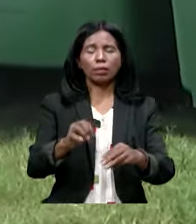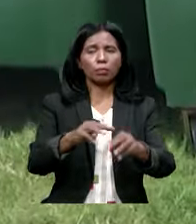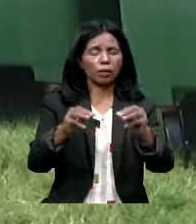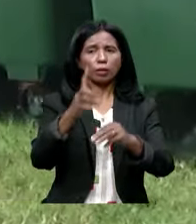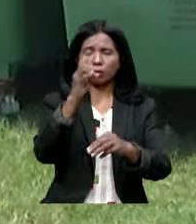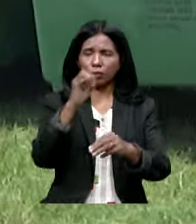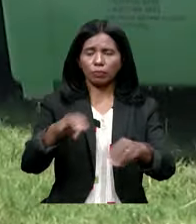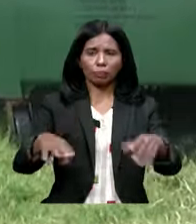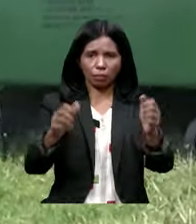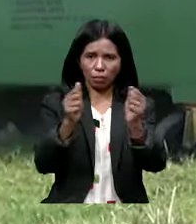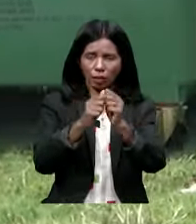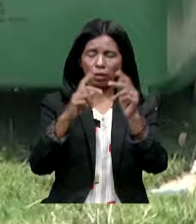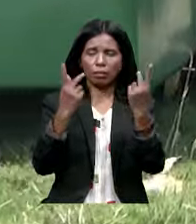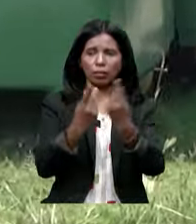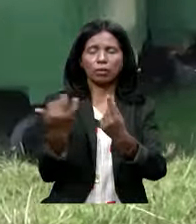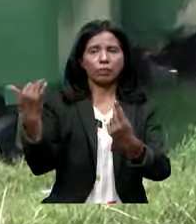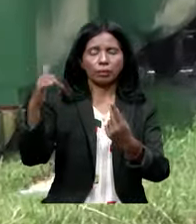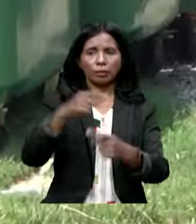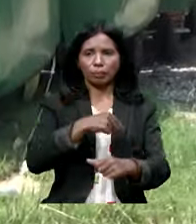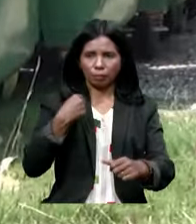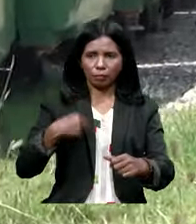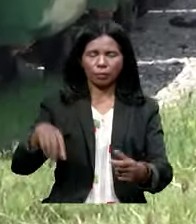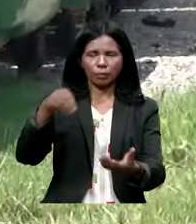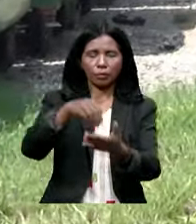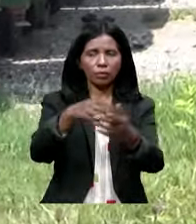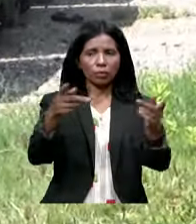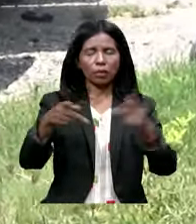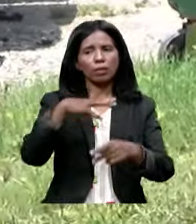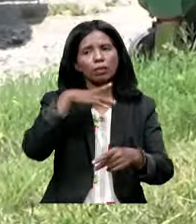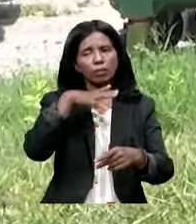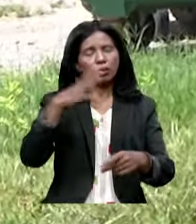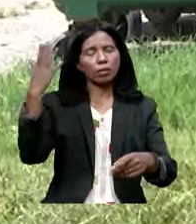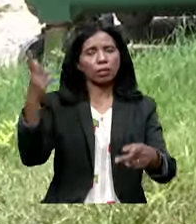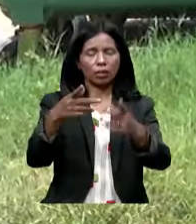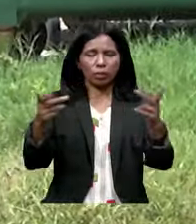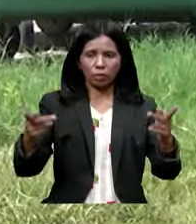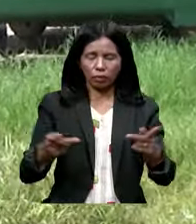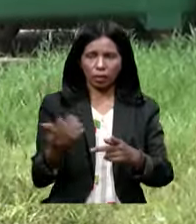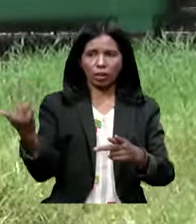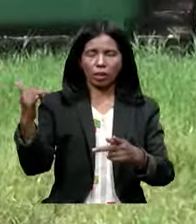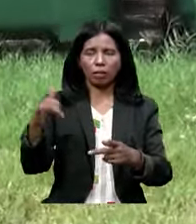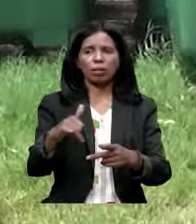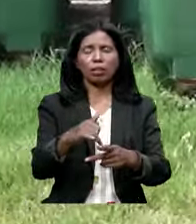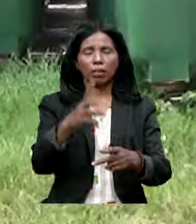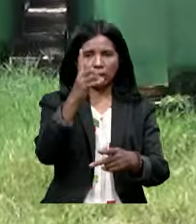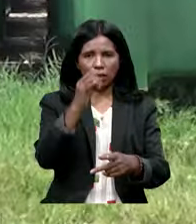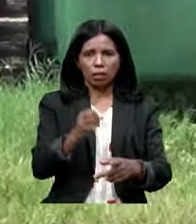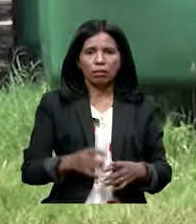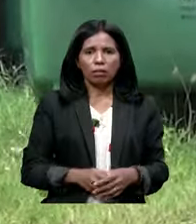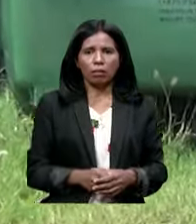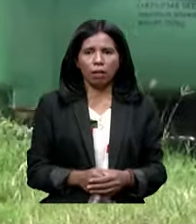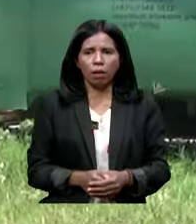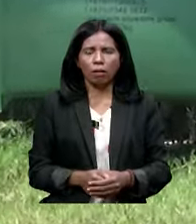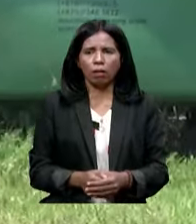Dili coordenaona ho Kompanya Sina Harbour ho di monta fatin lisu iha bairo no institusan publiku sira iha kapital Dili.